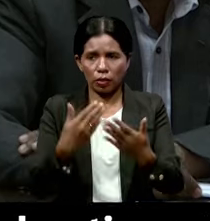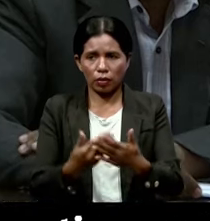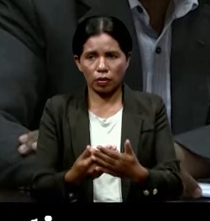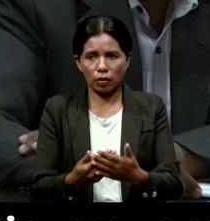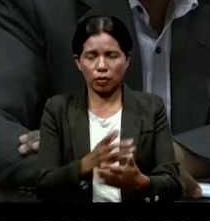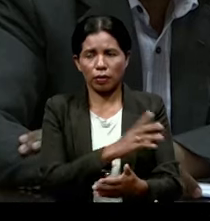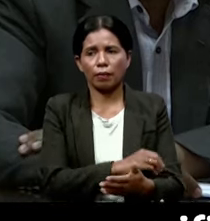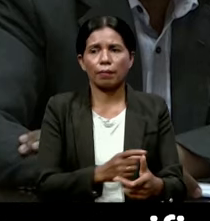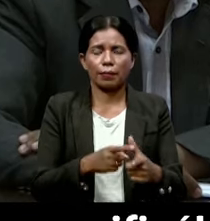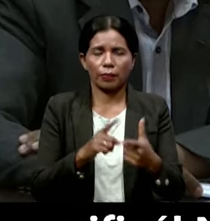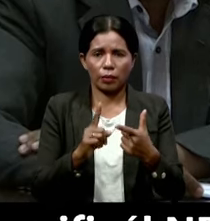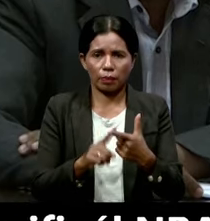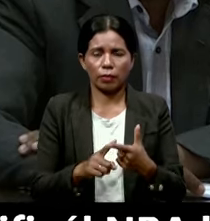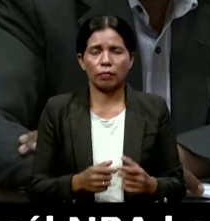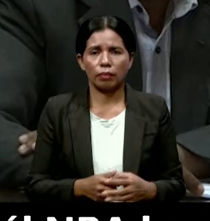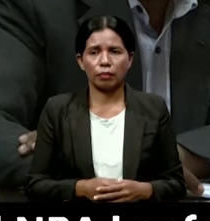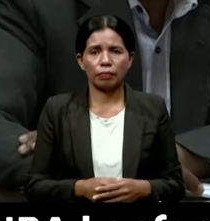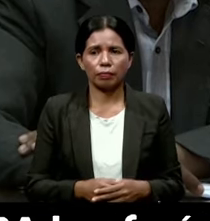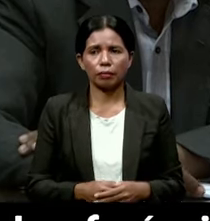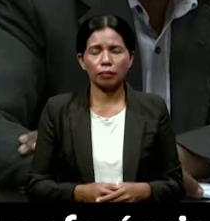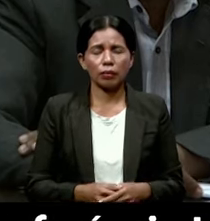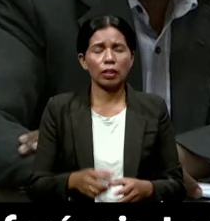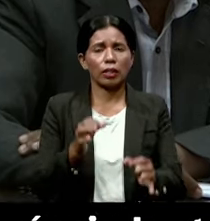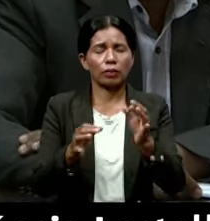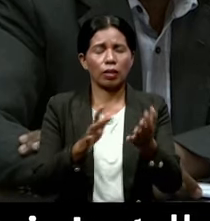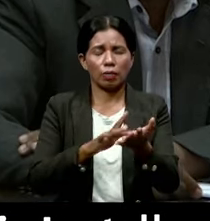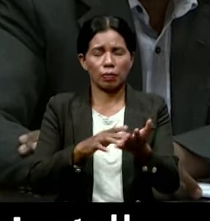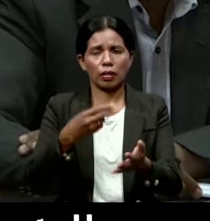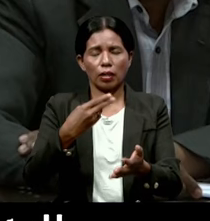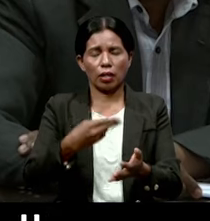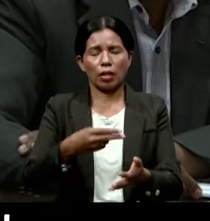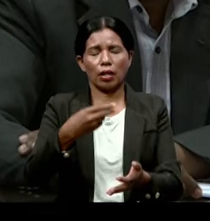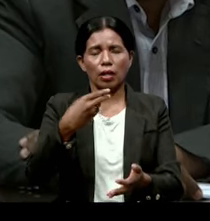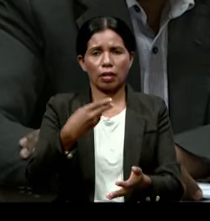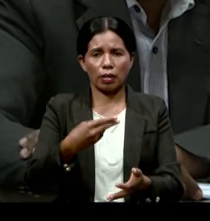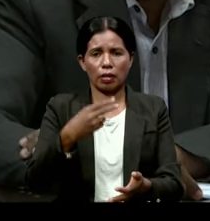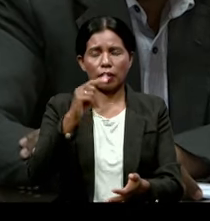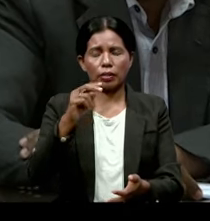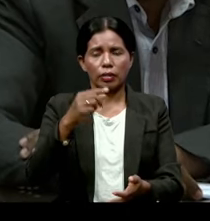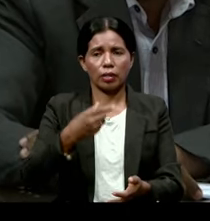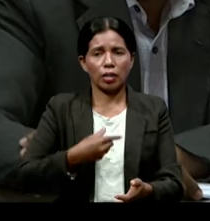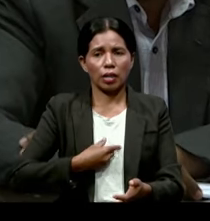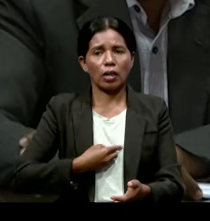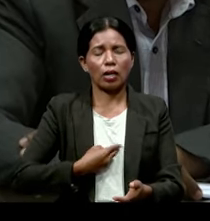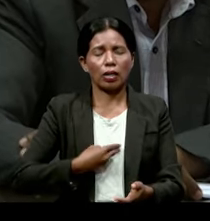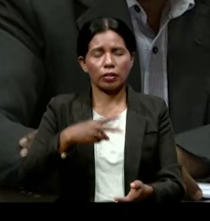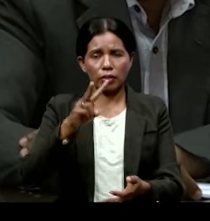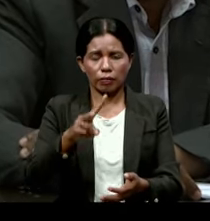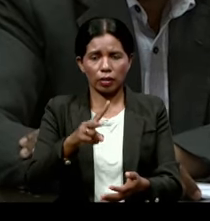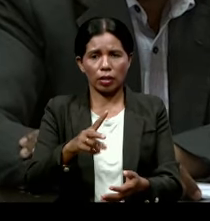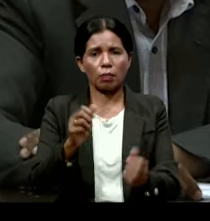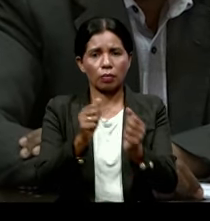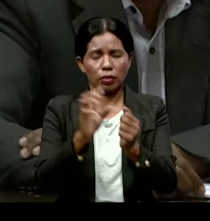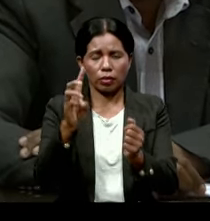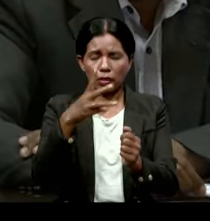tu. Agora ia stock out Almor que ha hanjeve agora 16%. 16% ne